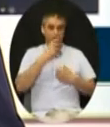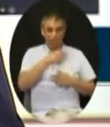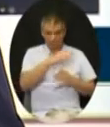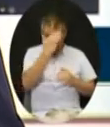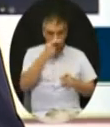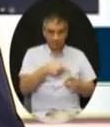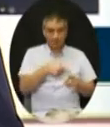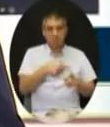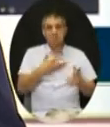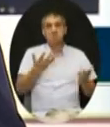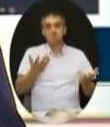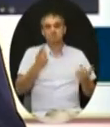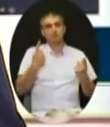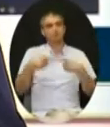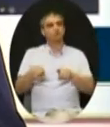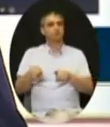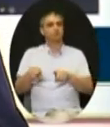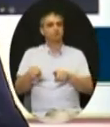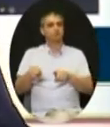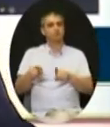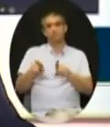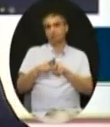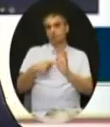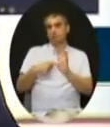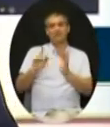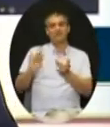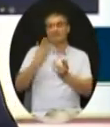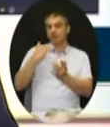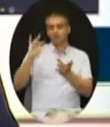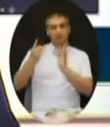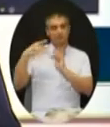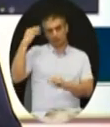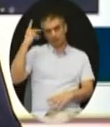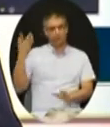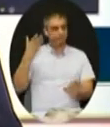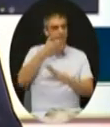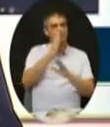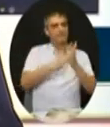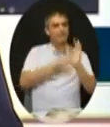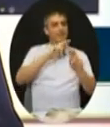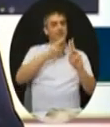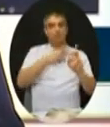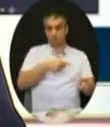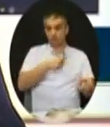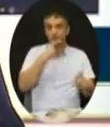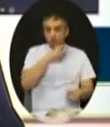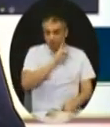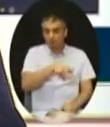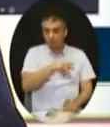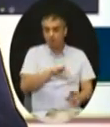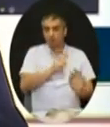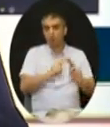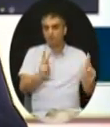בהם. וזה מקביל באמת לניסיונות לקחת למשל את הסכסוך הישראלי-פלסטיני אל תוך בתי הדין הבינלאומיים, והאם שם באמת נוכל